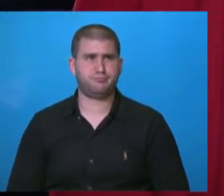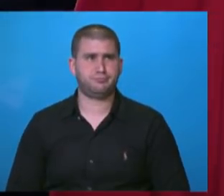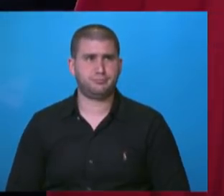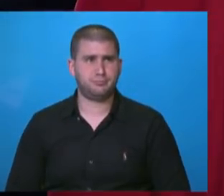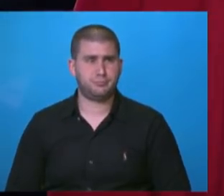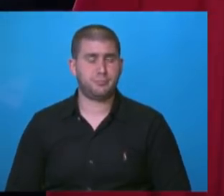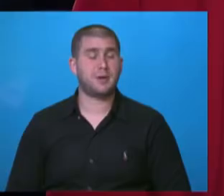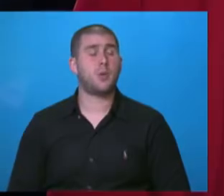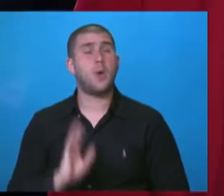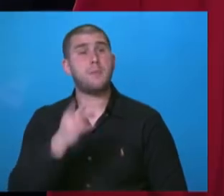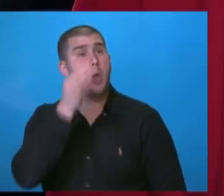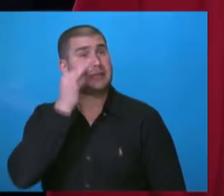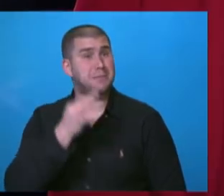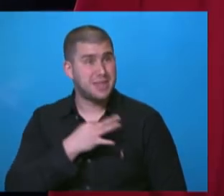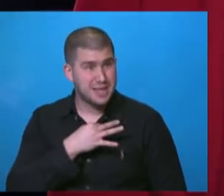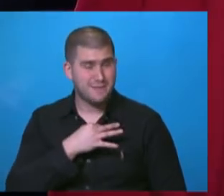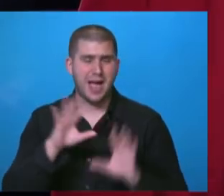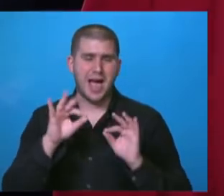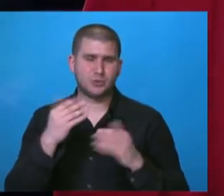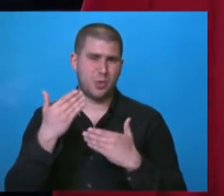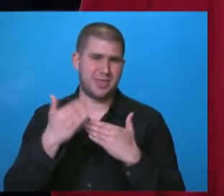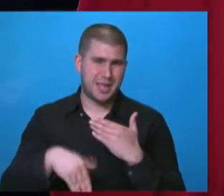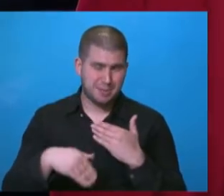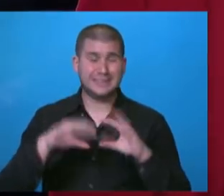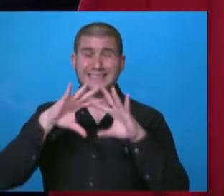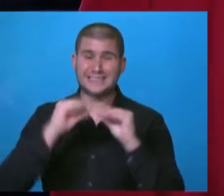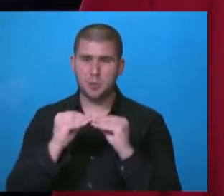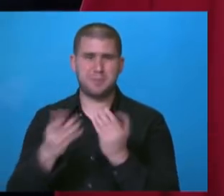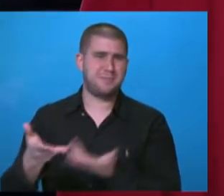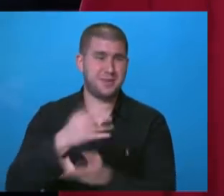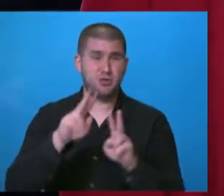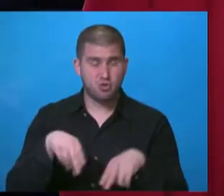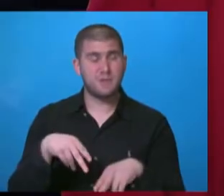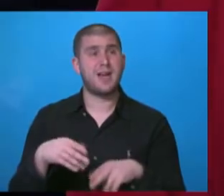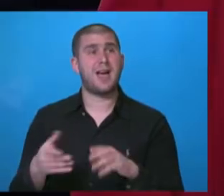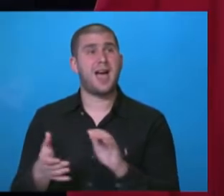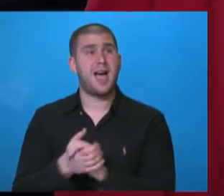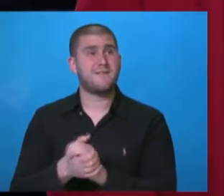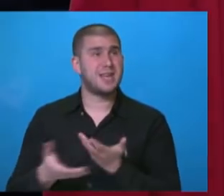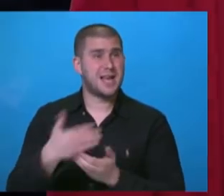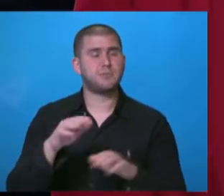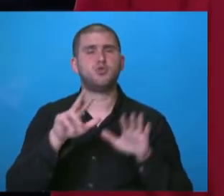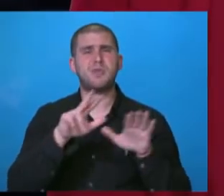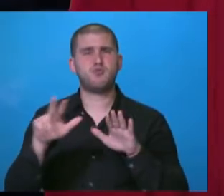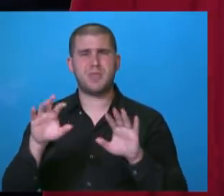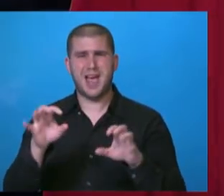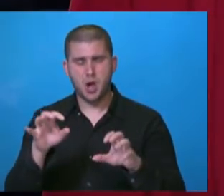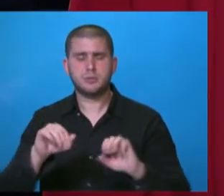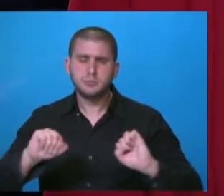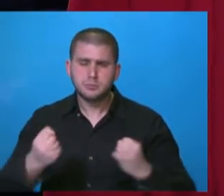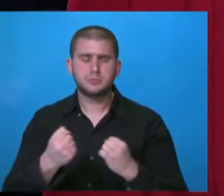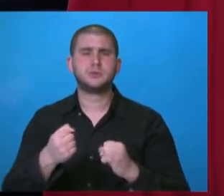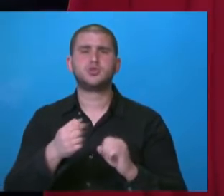במקרה שלא שמתם לב, העשור הזה נגמר, הסיכומים שלו בכל פינה, והחברים והחברות שלנו בכאן 88 עמלים על מצעד